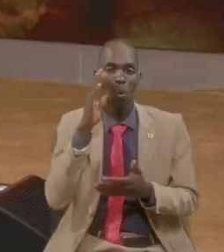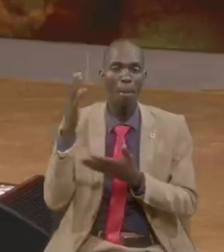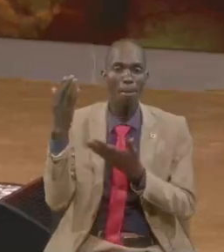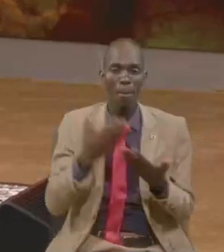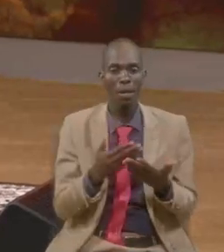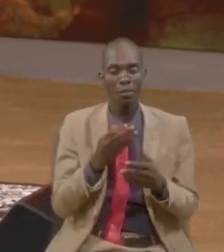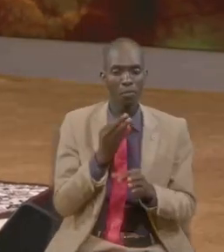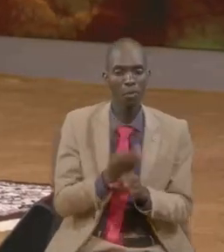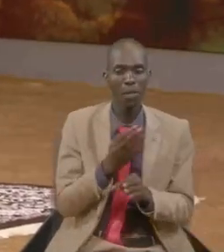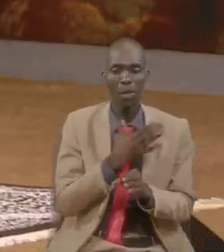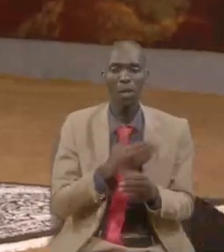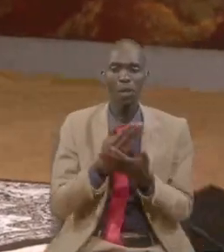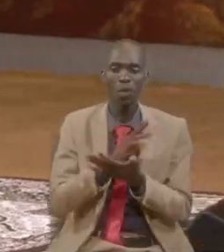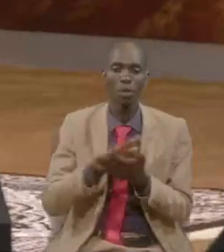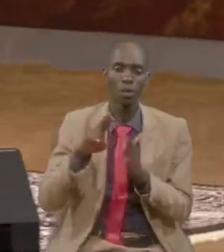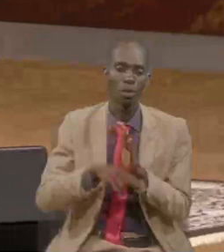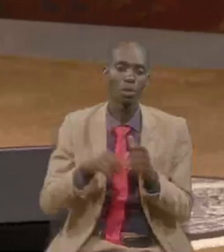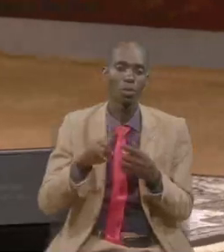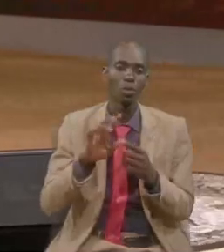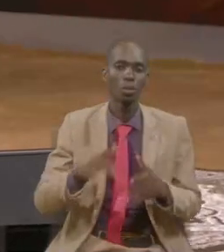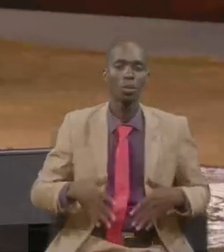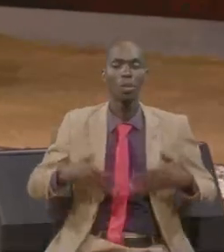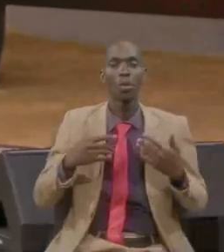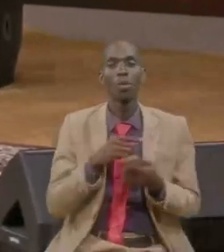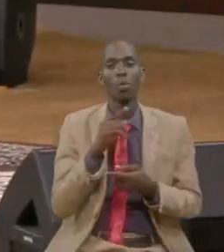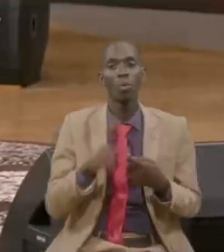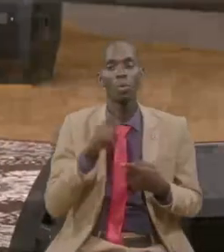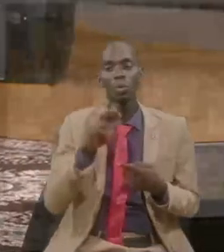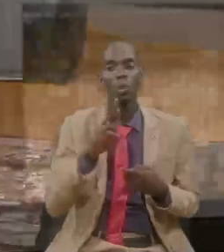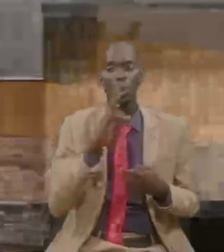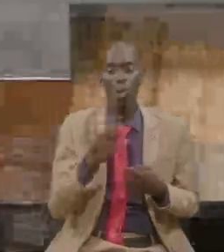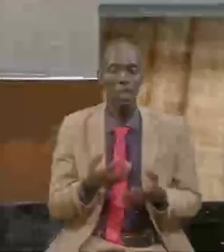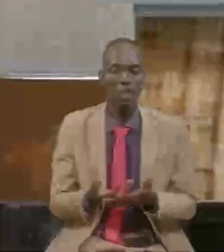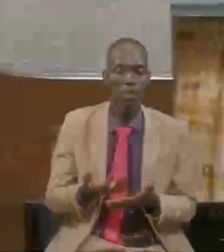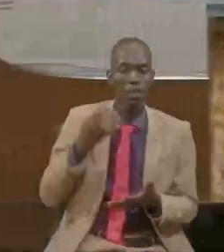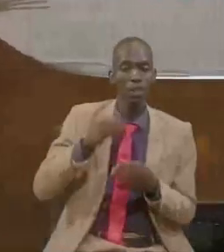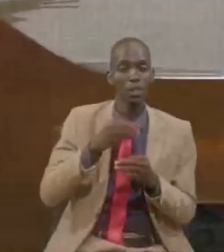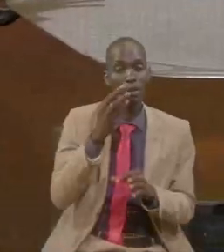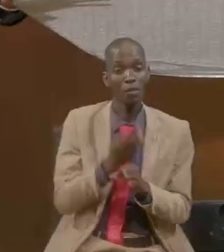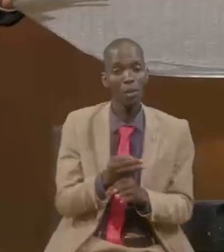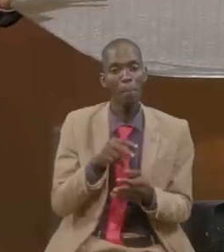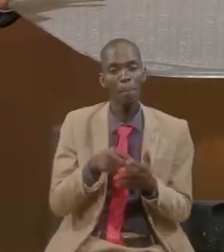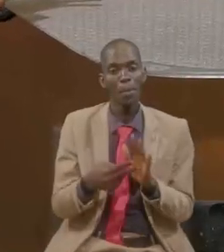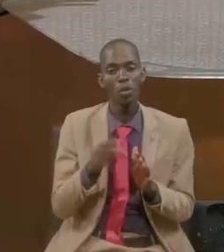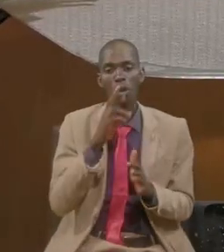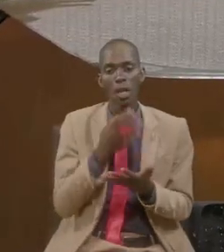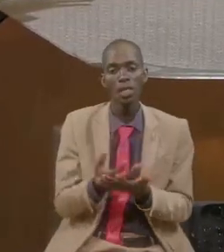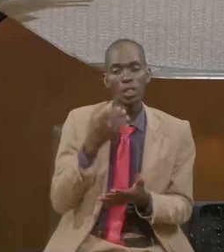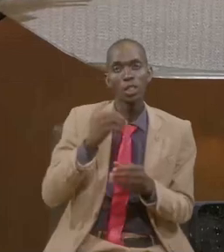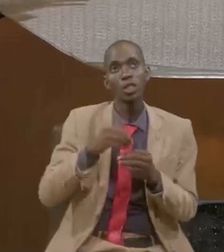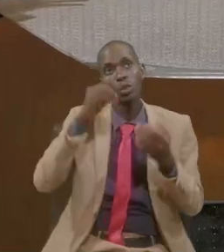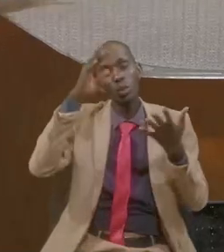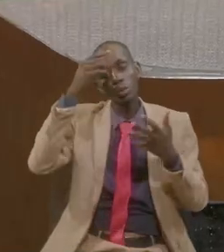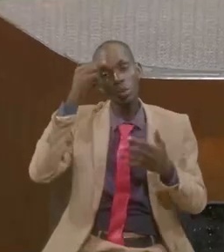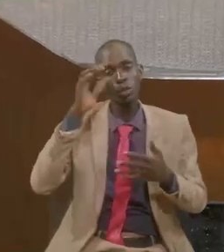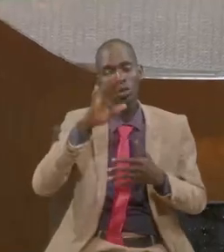apporte la sainteté, la piété à votre vie. Lorsque vous êtes riche en la foi, vous êtes riche en l'espérance, parce que votre espérance